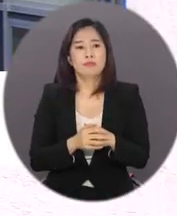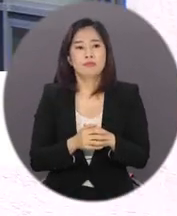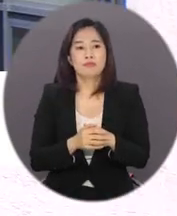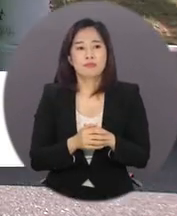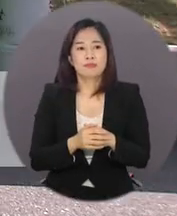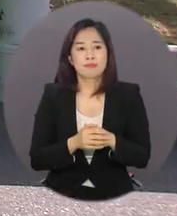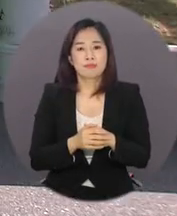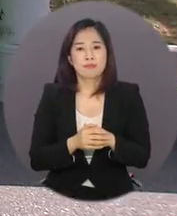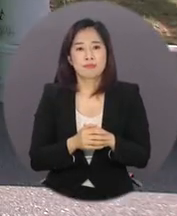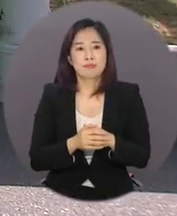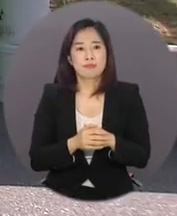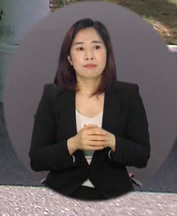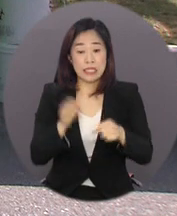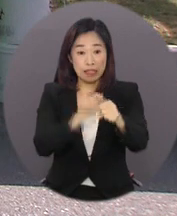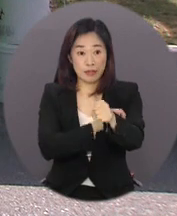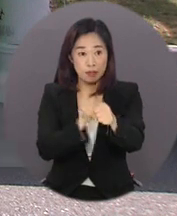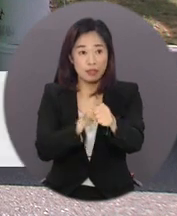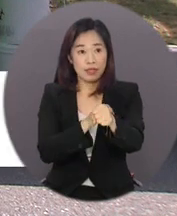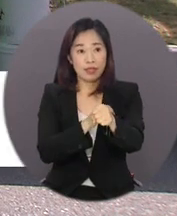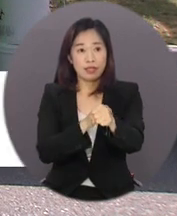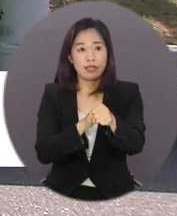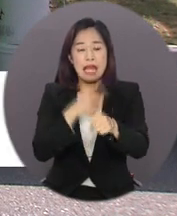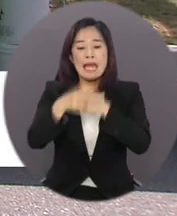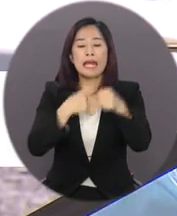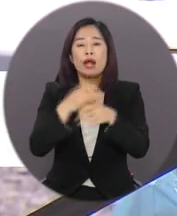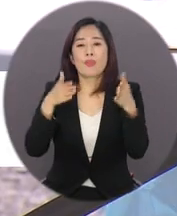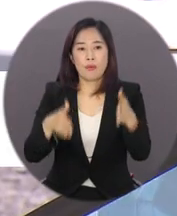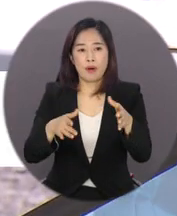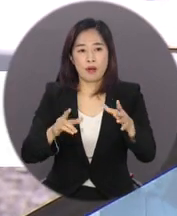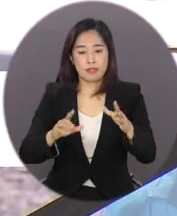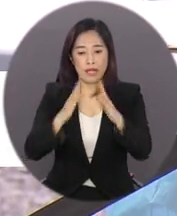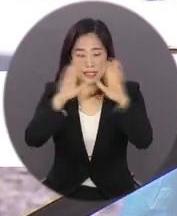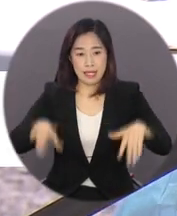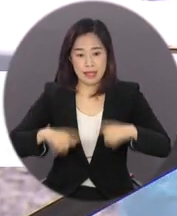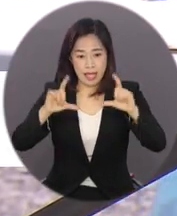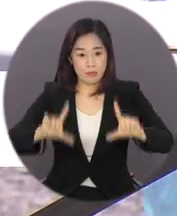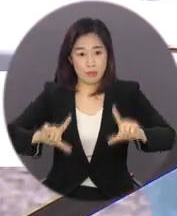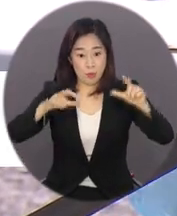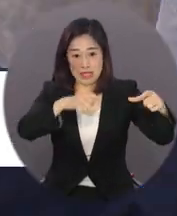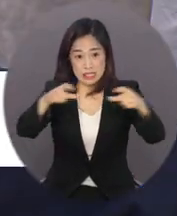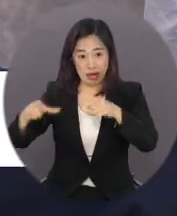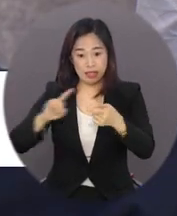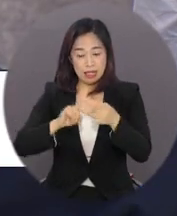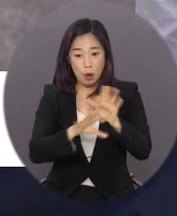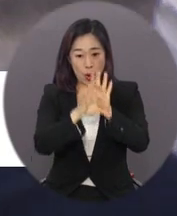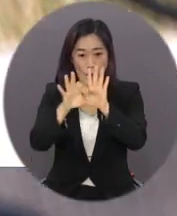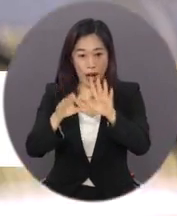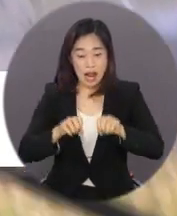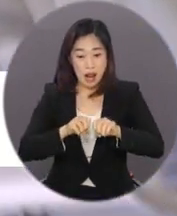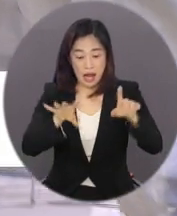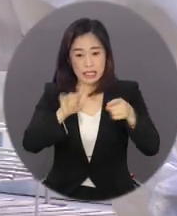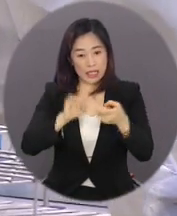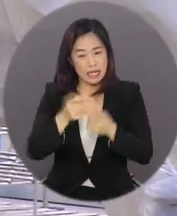좀 그러네요. 특히 지역민들은 지난 1년여 동안 전남 동부권 내 다른 지자체에 비해 코로나19 확산이 상대적으로